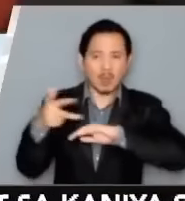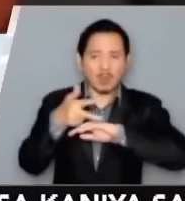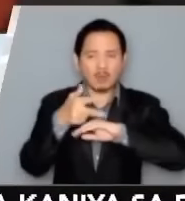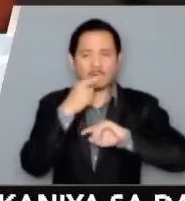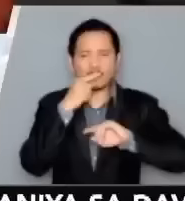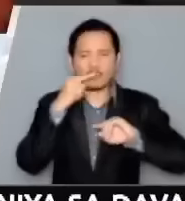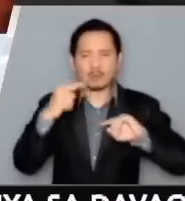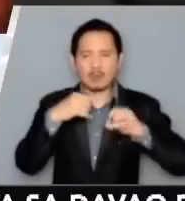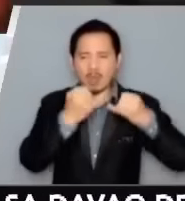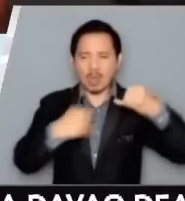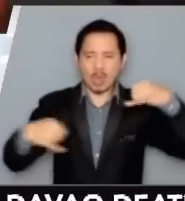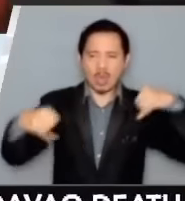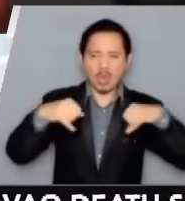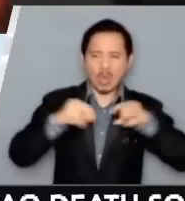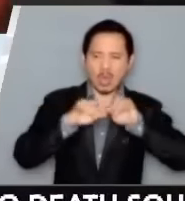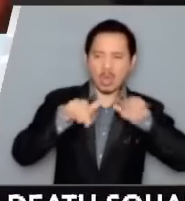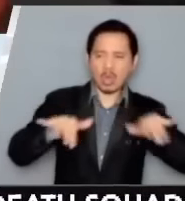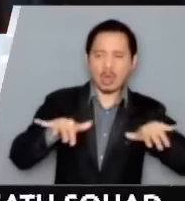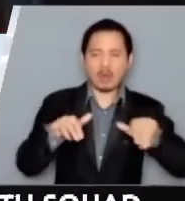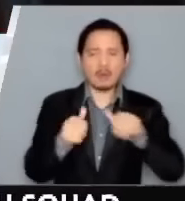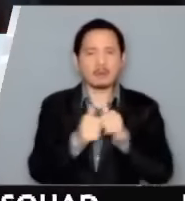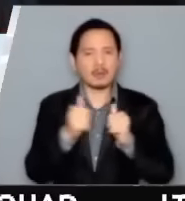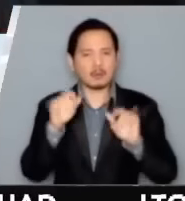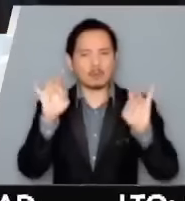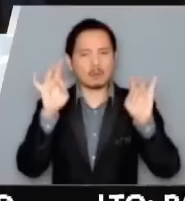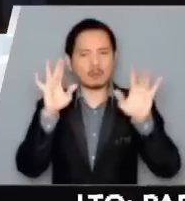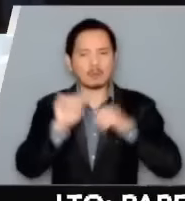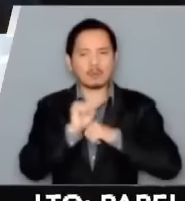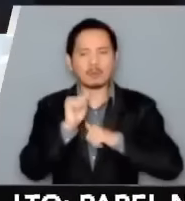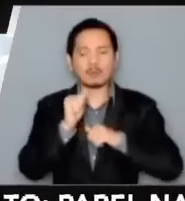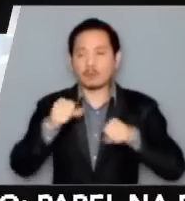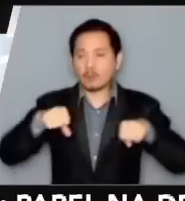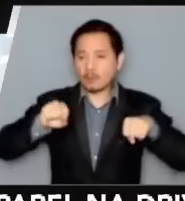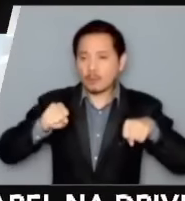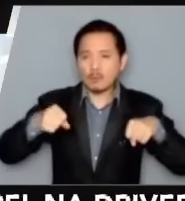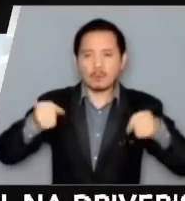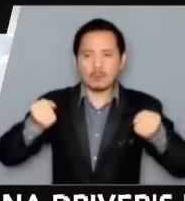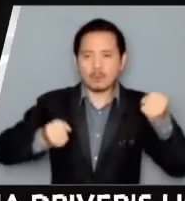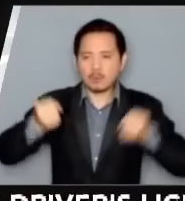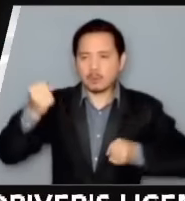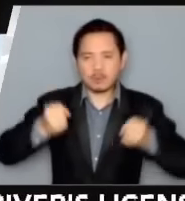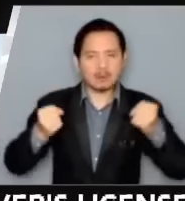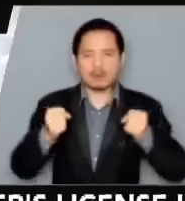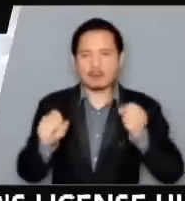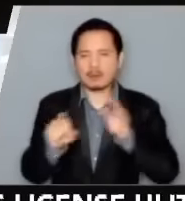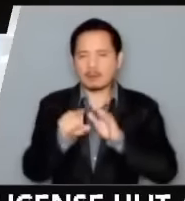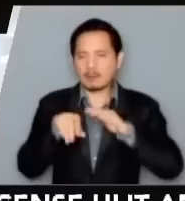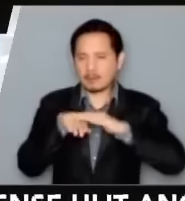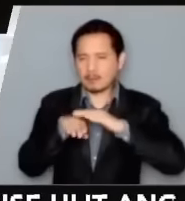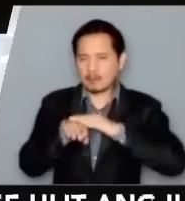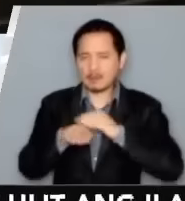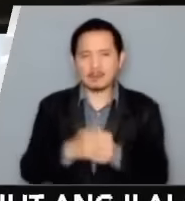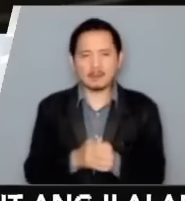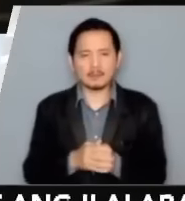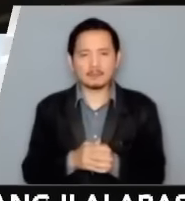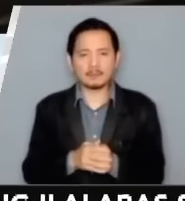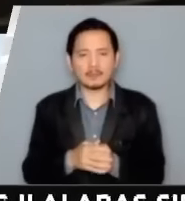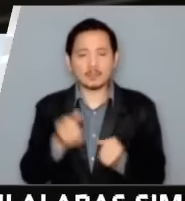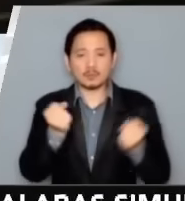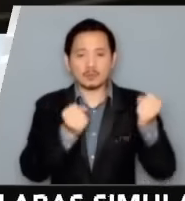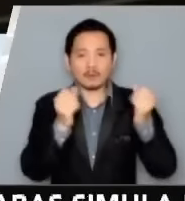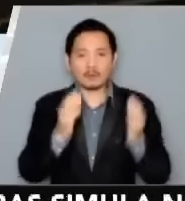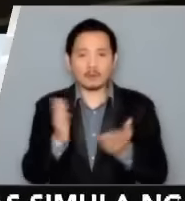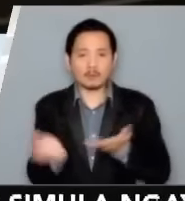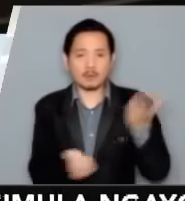pinadaanan sa mga motorista Inaalam pa kung ilang bahay ang naapektuhan dinala sa valenzuela city police station ng truck driver para maimbestigahan